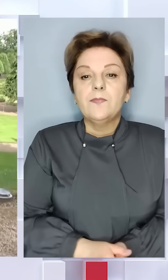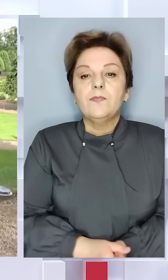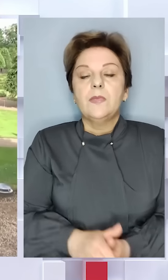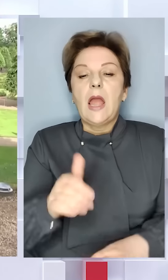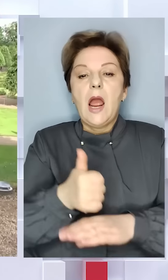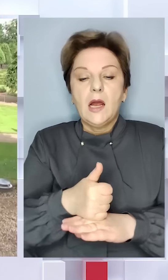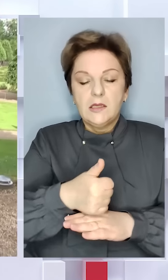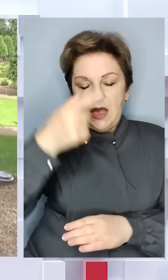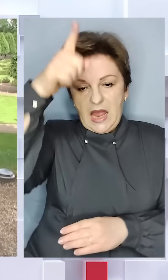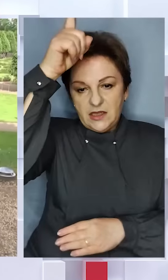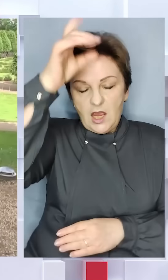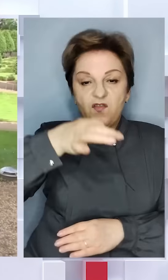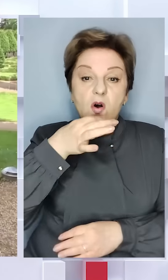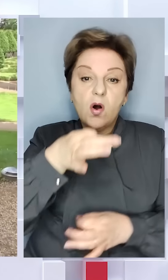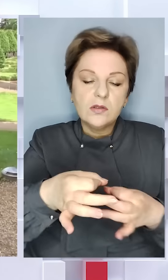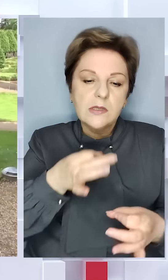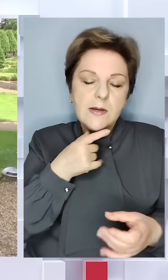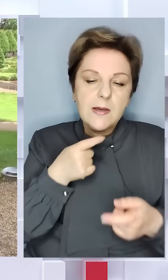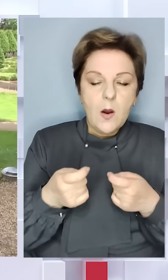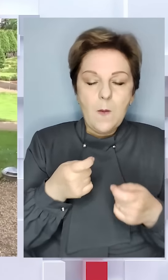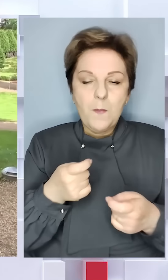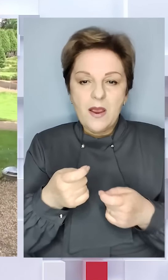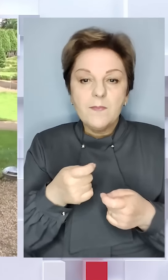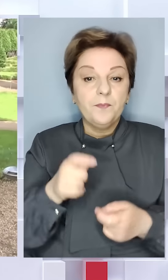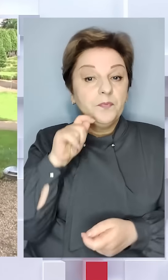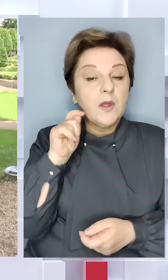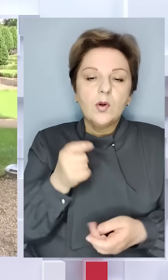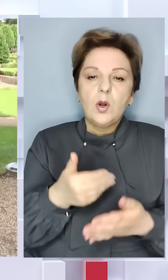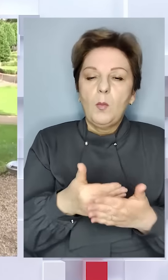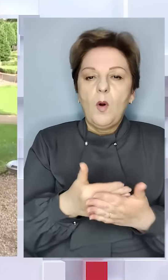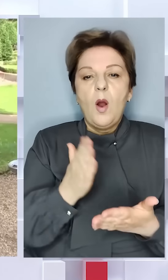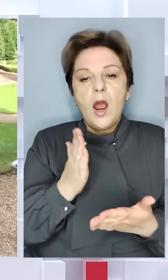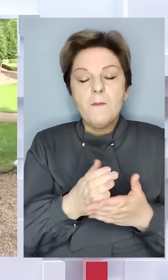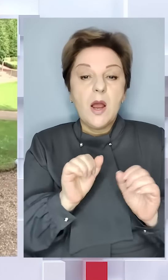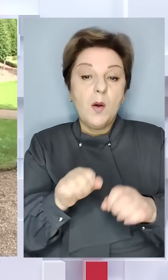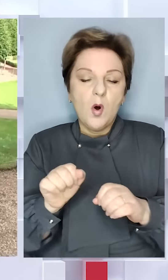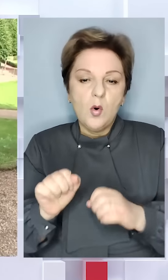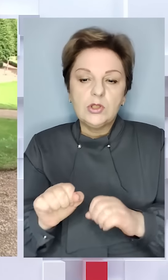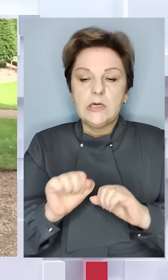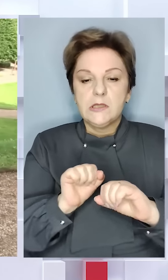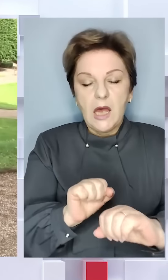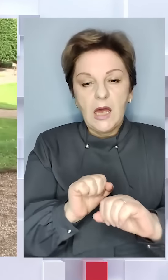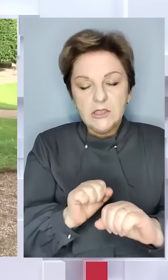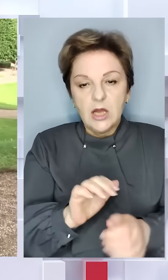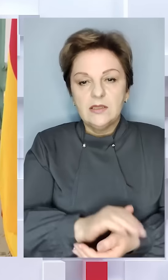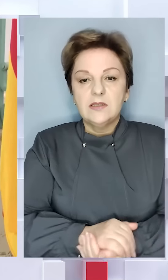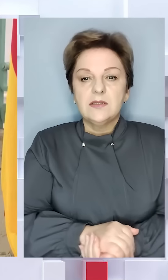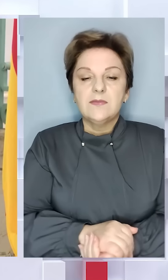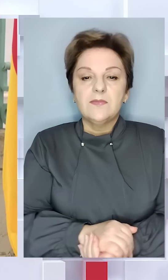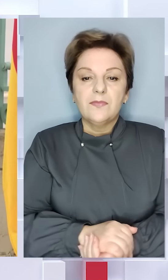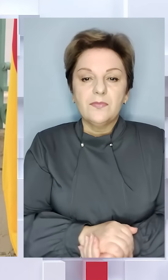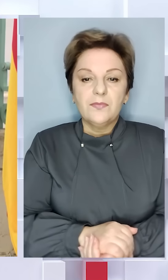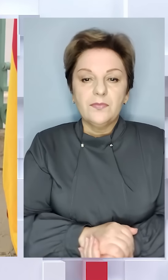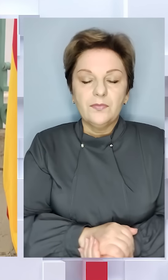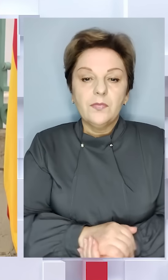Канцлер Німеччини у висловлюваннях обережніший. Україна, мовляв, має можливості